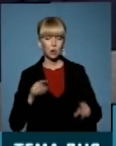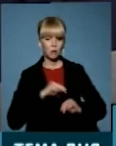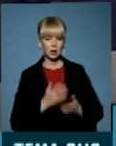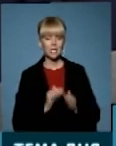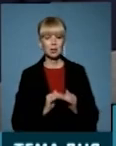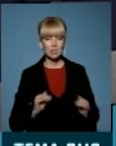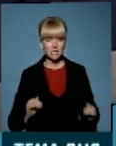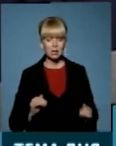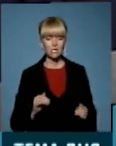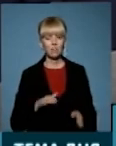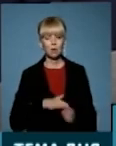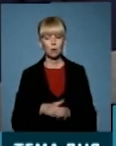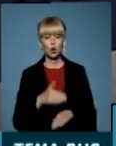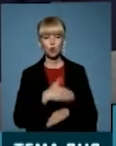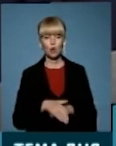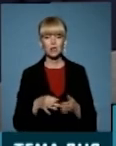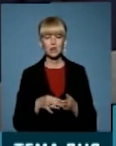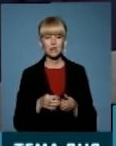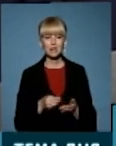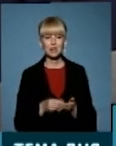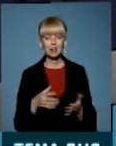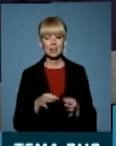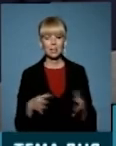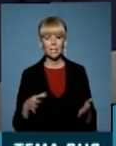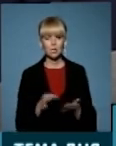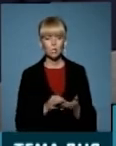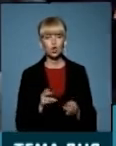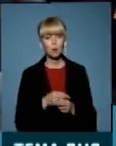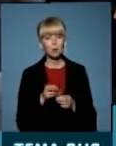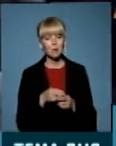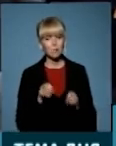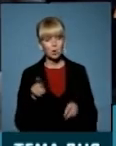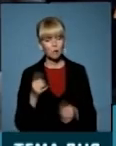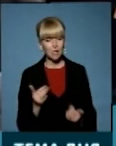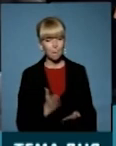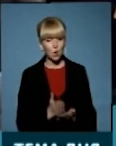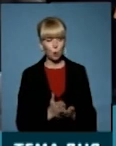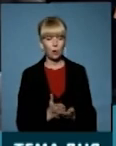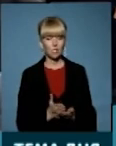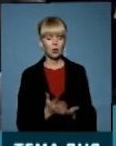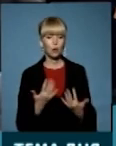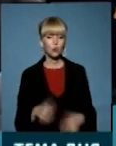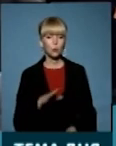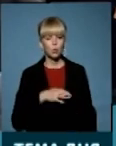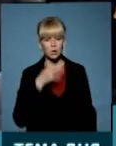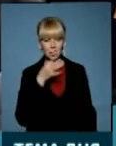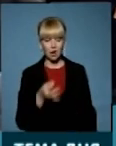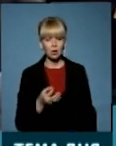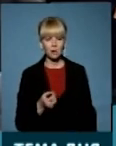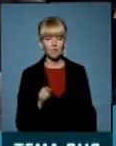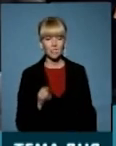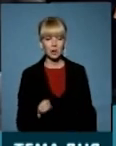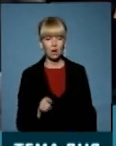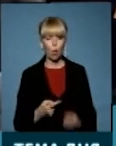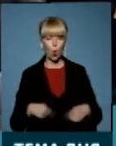діти, проходить зовнішнє незалежне оцінювання, то чи безпечно їм зараз там перебувати? Ну, як було зазначено,